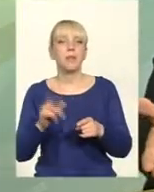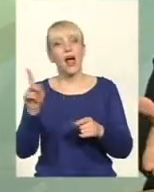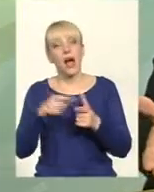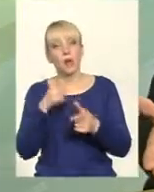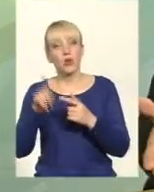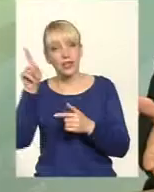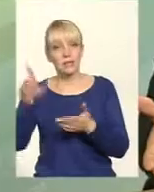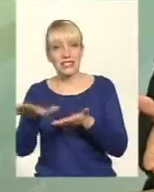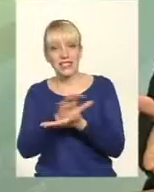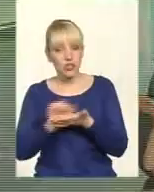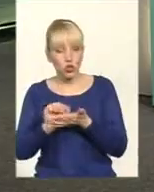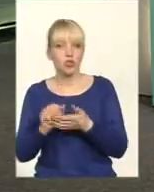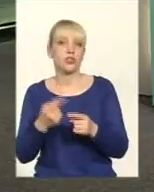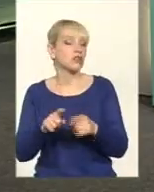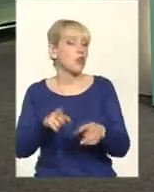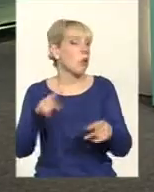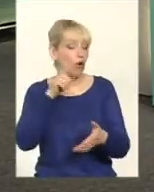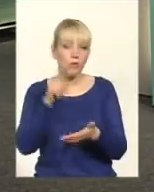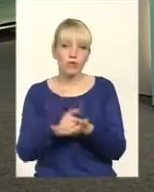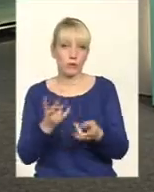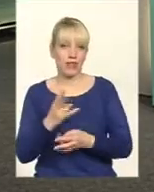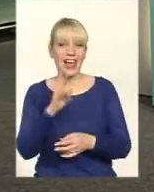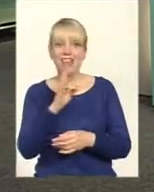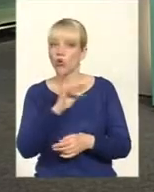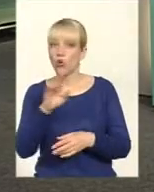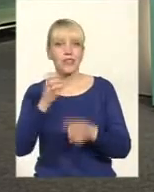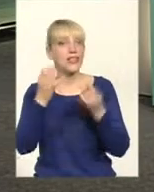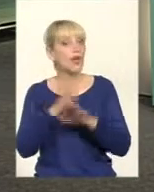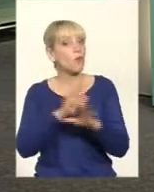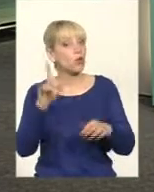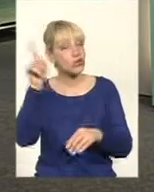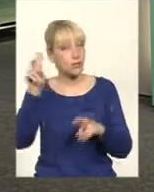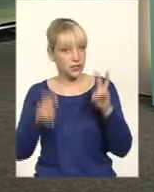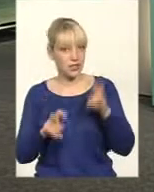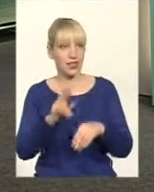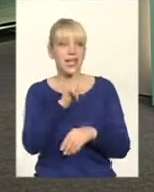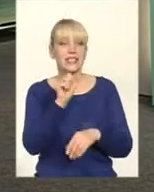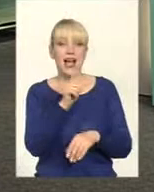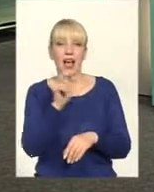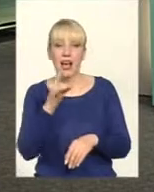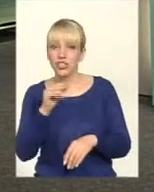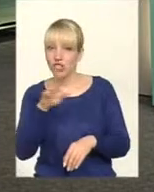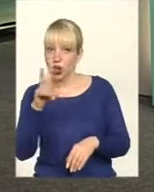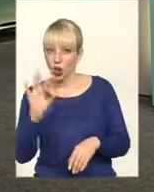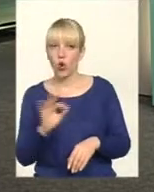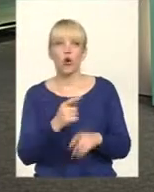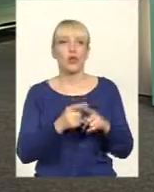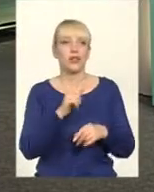це обов'язково, це державна безпека. Але ж Янукович, він же не просто сидить. В нього там Захарченко, Янукович і вся ця